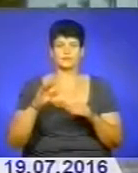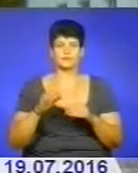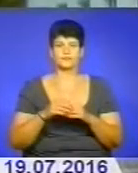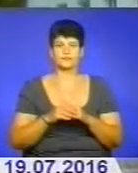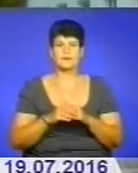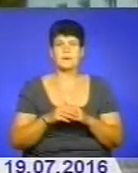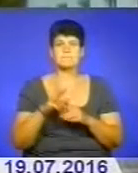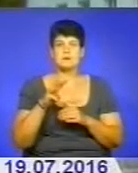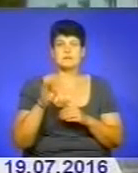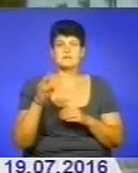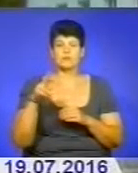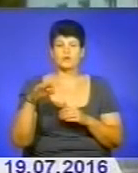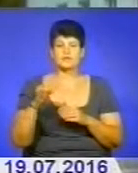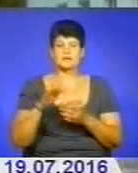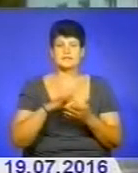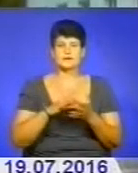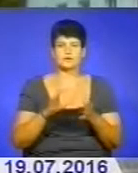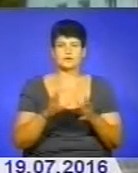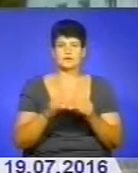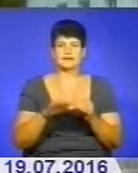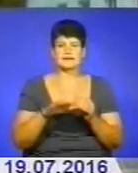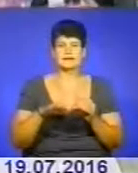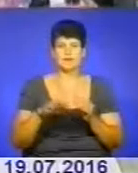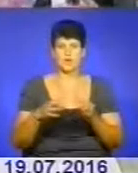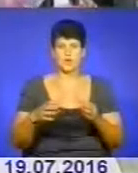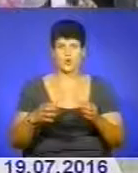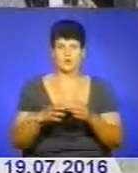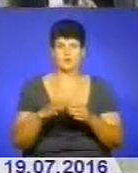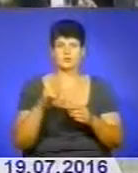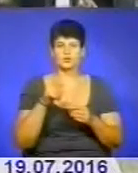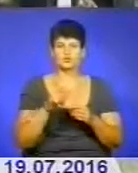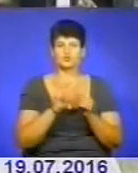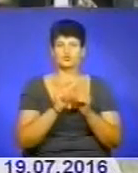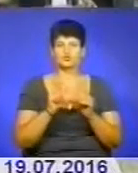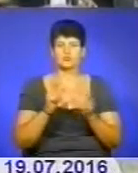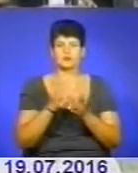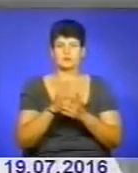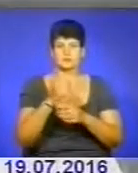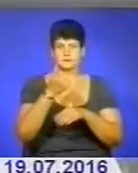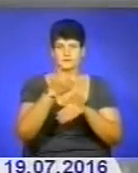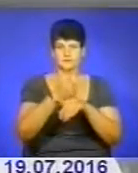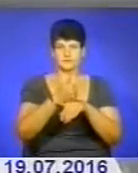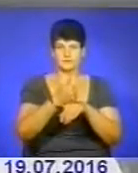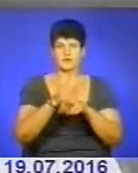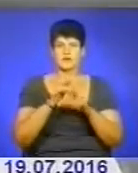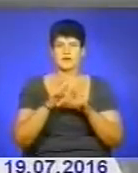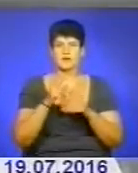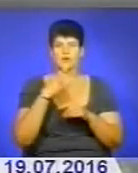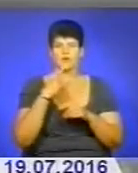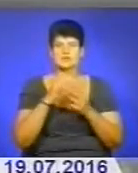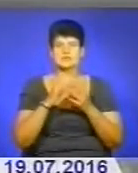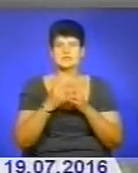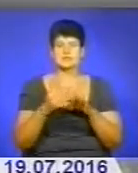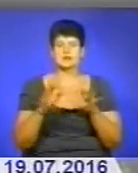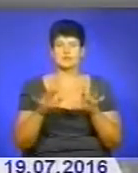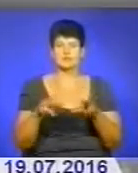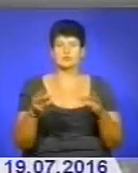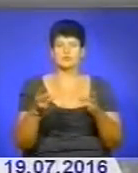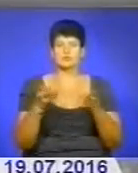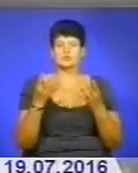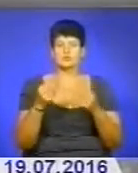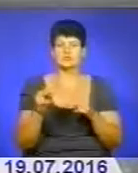Мельниця Подільська є центром об'єднання територіальної громади. Таким чином школа стає опорною. І, як зазначає сільський голова, потрібно ще